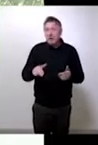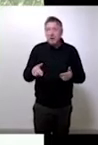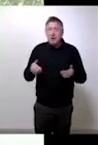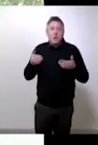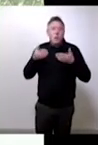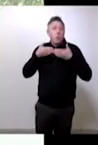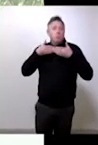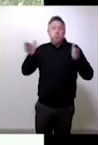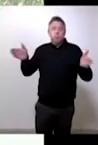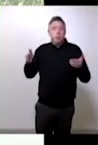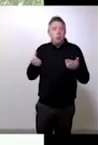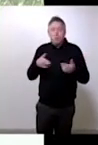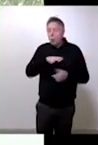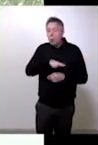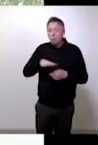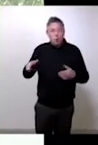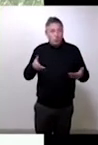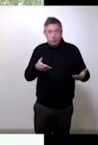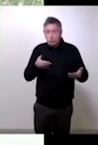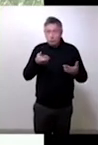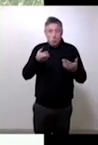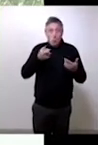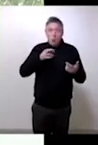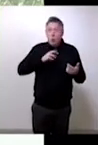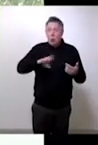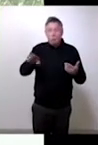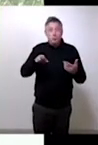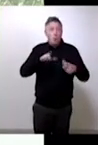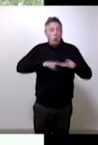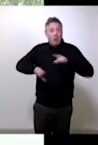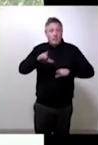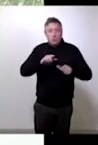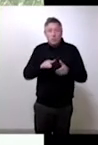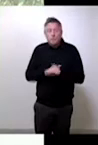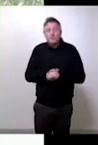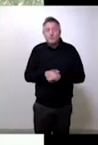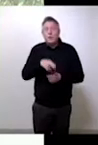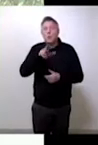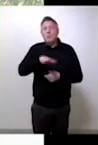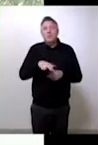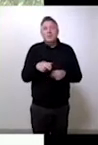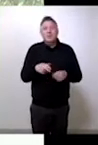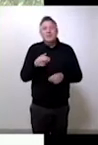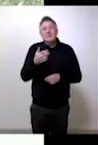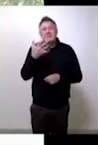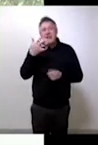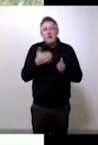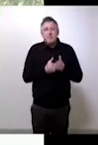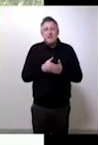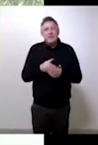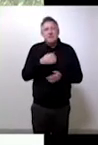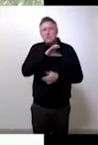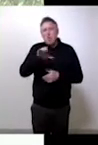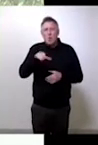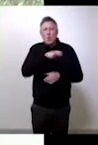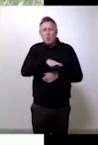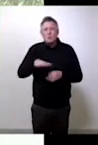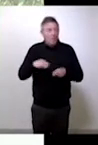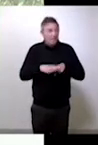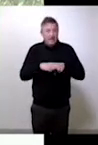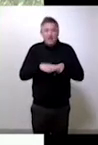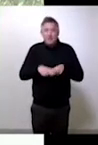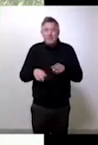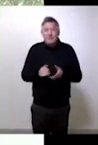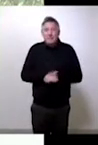l'être, avec, comme je le disais tout à l'heure, un axe important sur la mobilisation des logements vacants, 5100 logements en vacances structurelles. Et